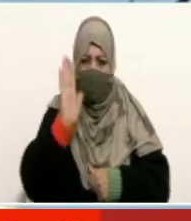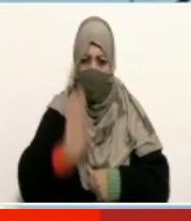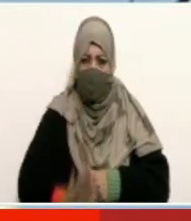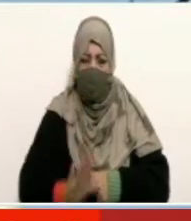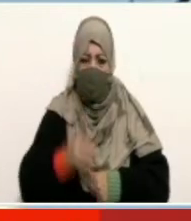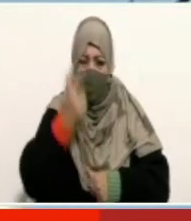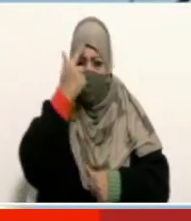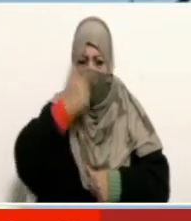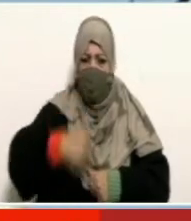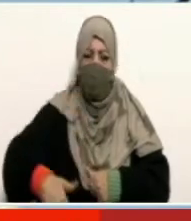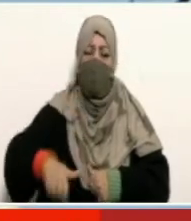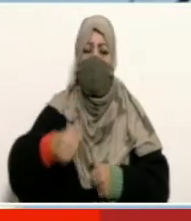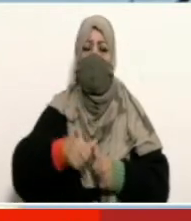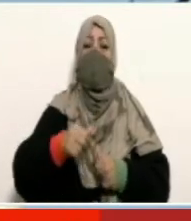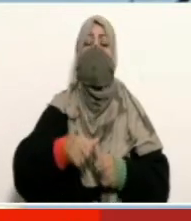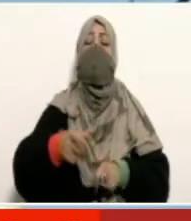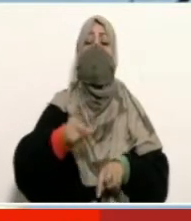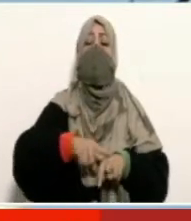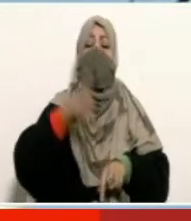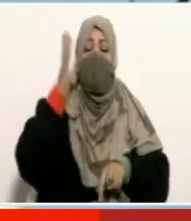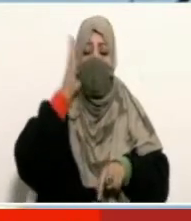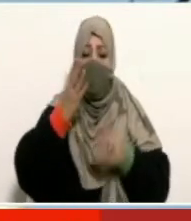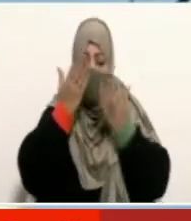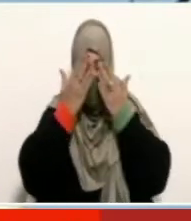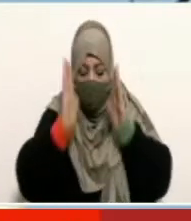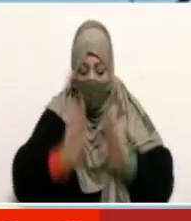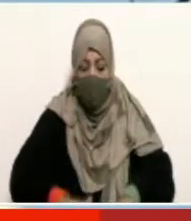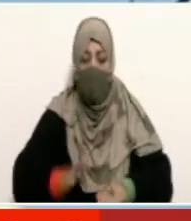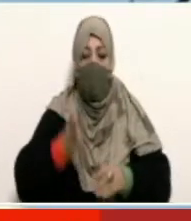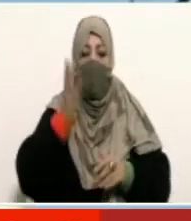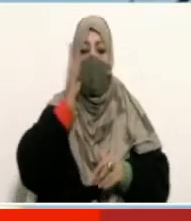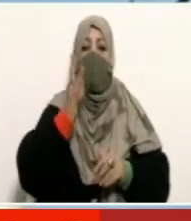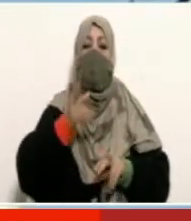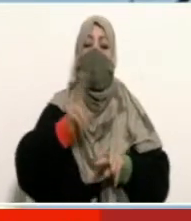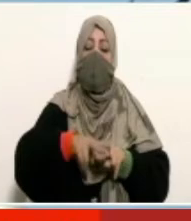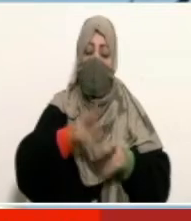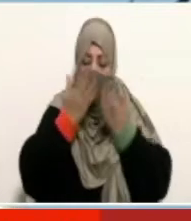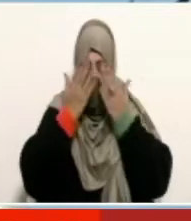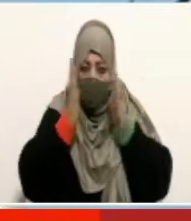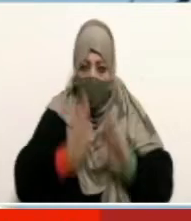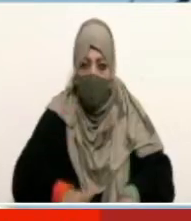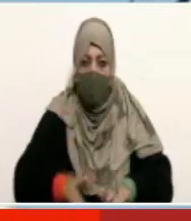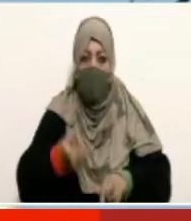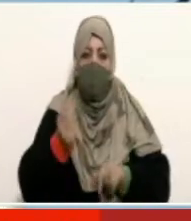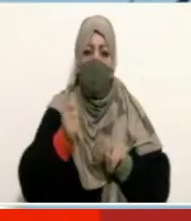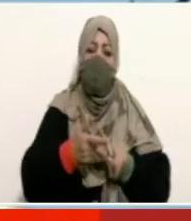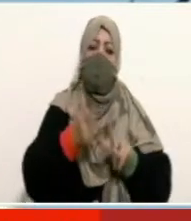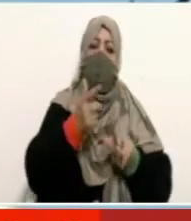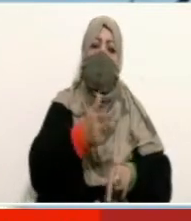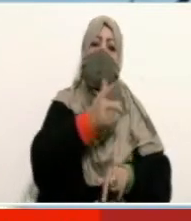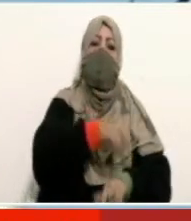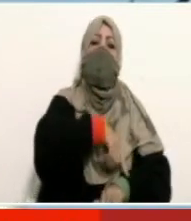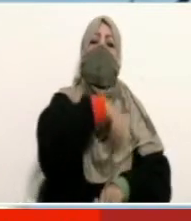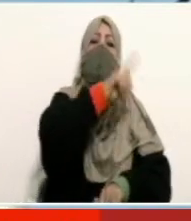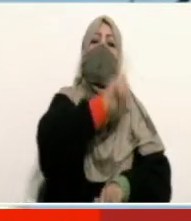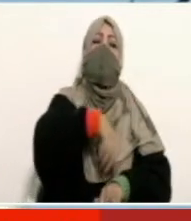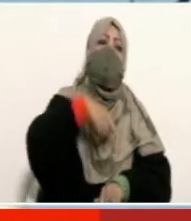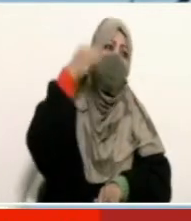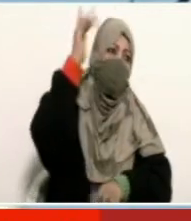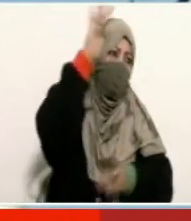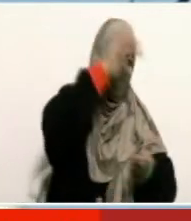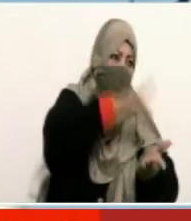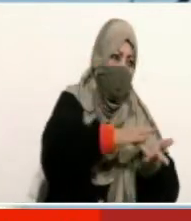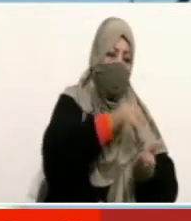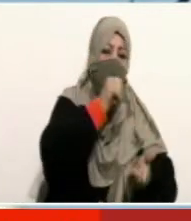يتيمم ويصلي فقط ليتيمم، هذا التيمم يستبيح به الصلاة التي يصليها فقط، ثم في الوقت الآخر أيضا يتيمم